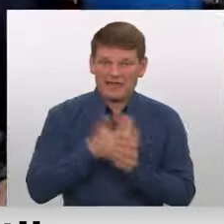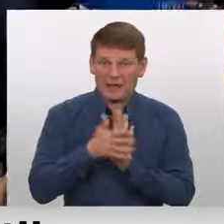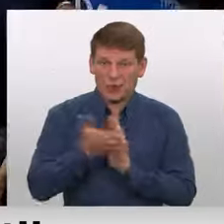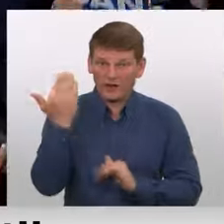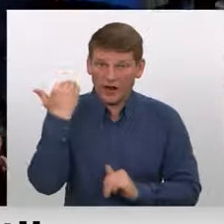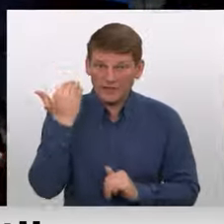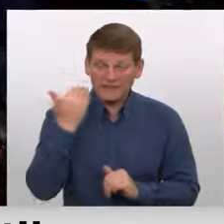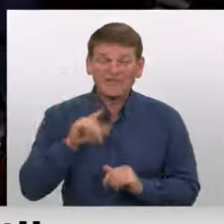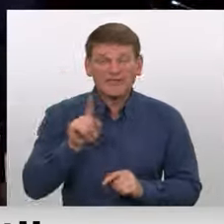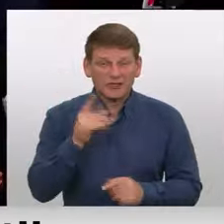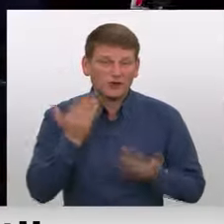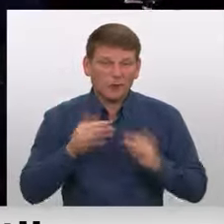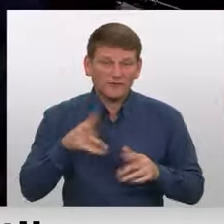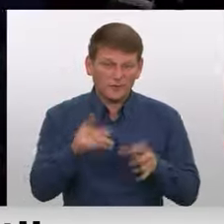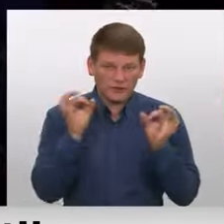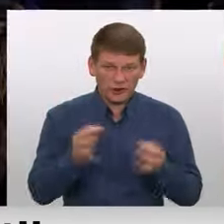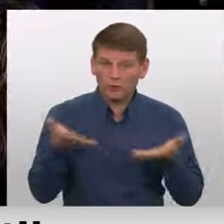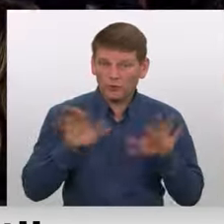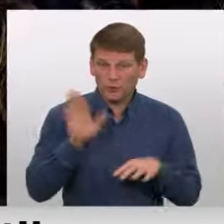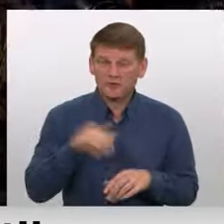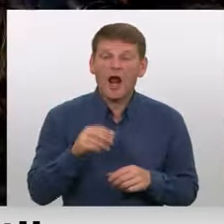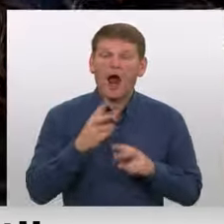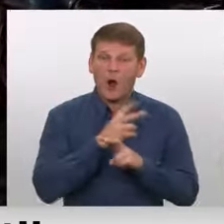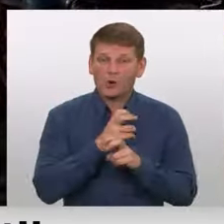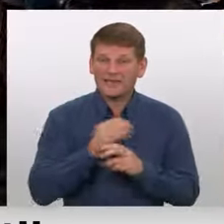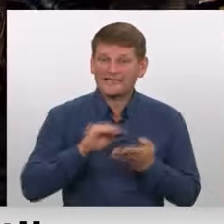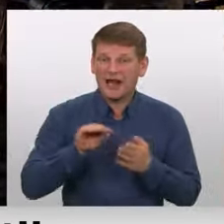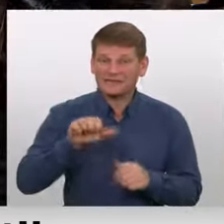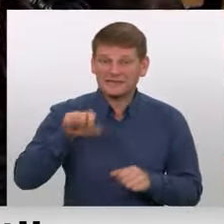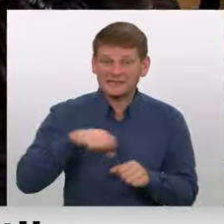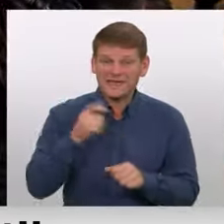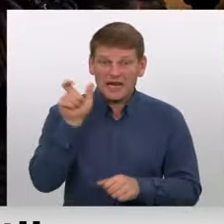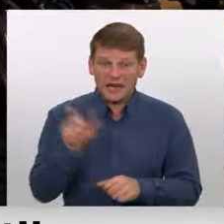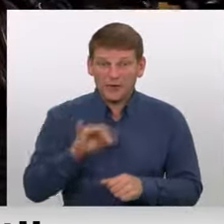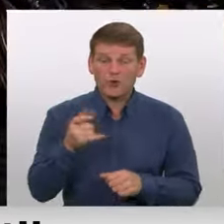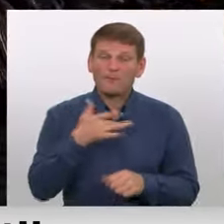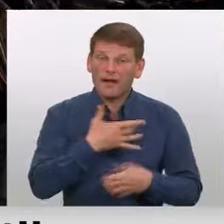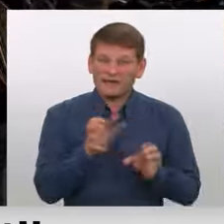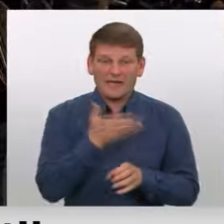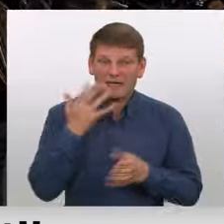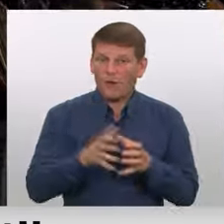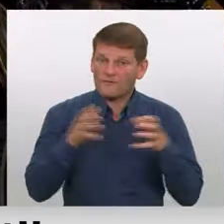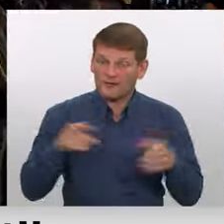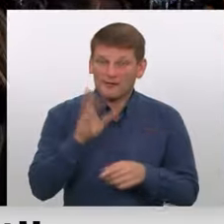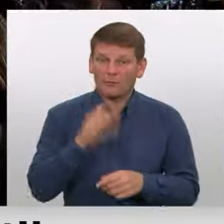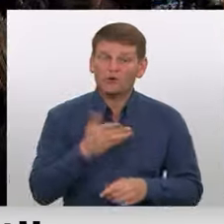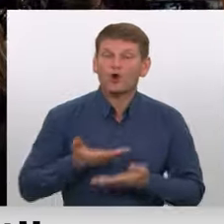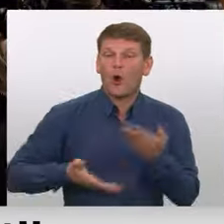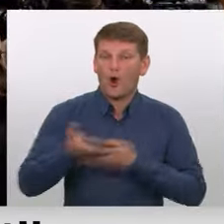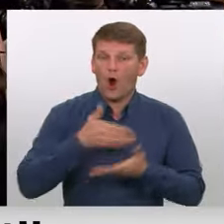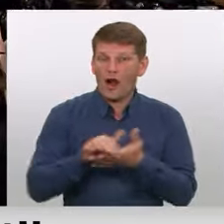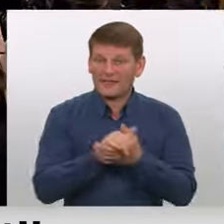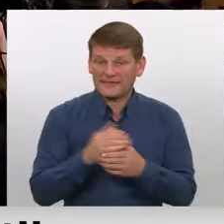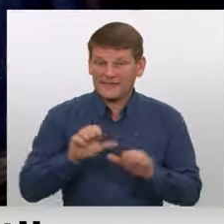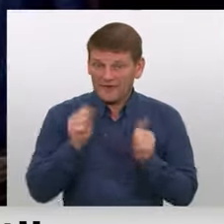Taču ir šaubas, vai viņš patiešām kļūs par Austrijas kancleru, jo partijai nav vairākuma, tai būs jāveido koalīcija, un visicamāk